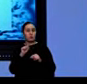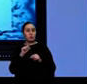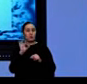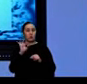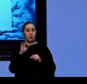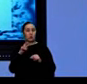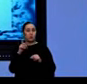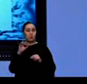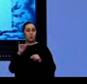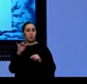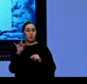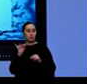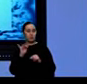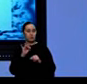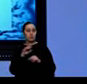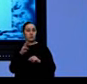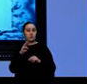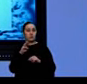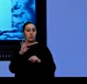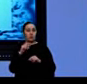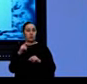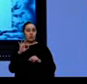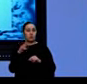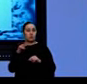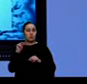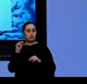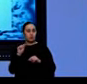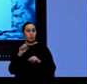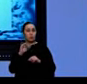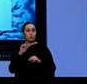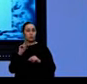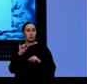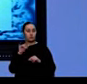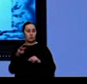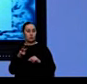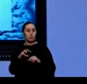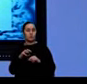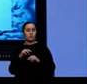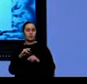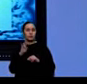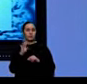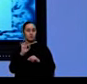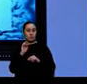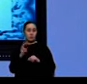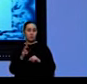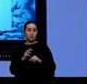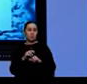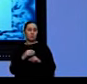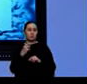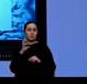olma, olxo'ri, tog'olcha, uzum,